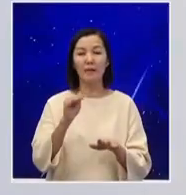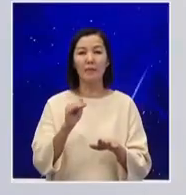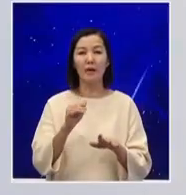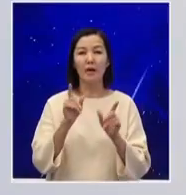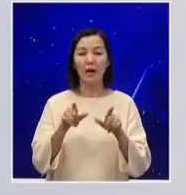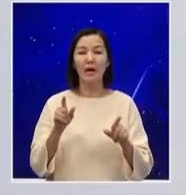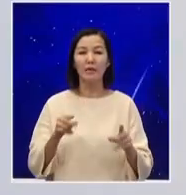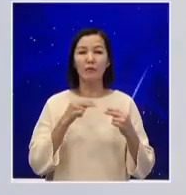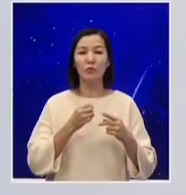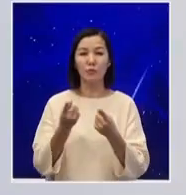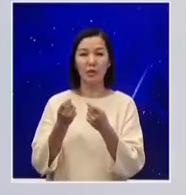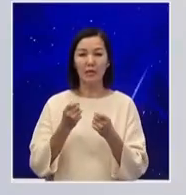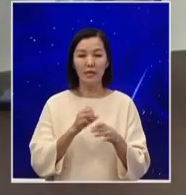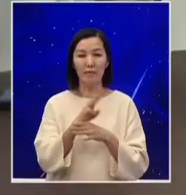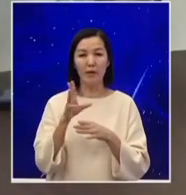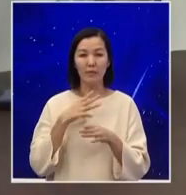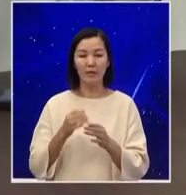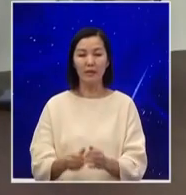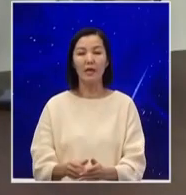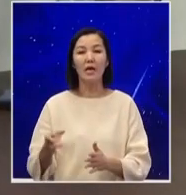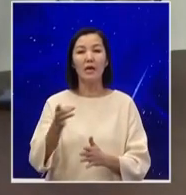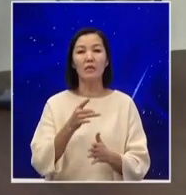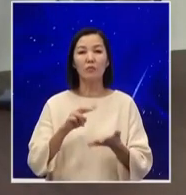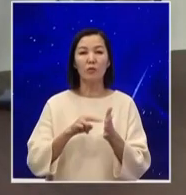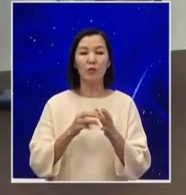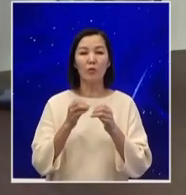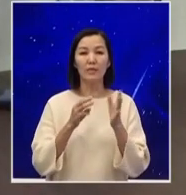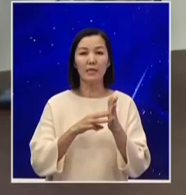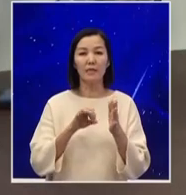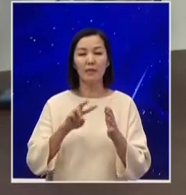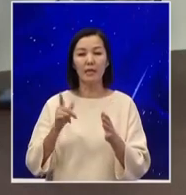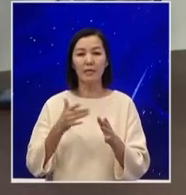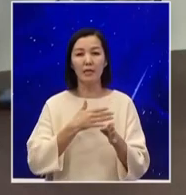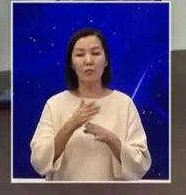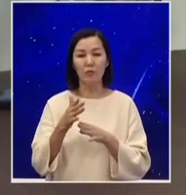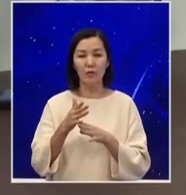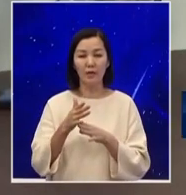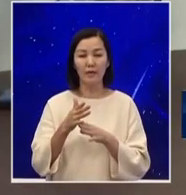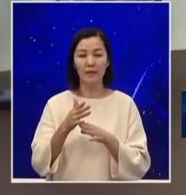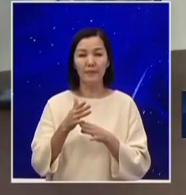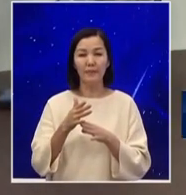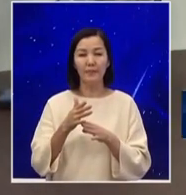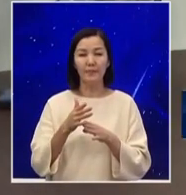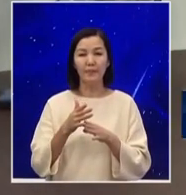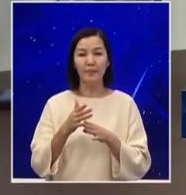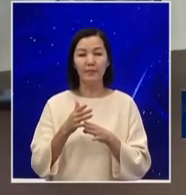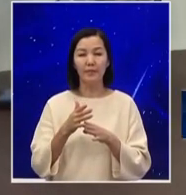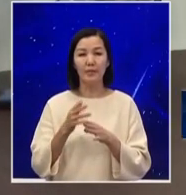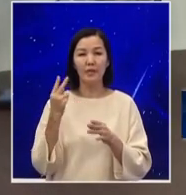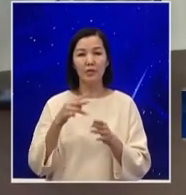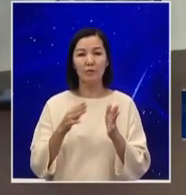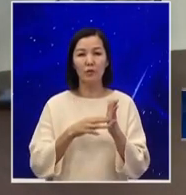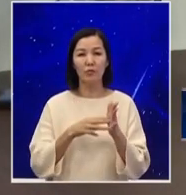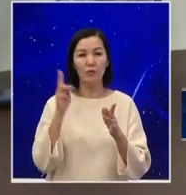адам жұмыспен қамтылыпты. Республикалық бюджеттен 18 миллиард теңге қаржы бөлінді. Оның ішінде